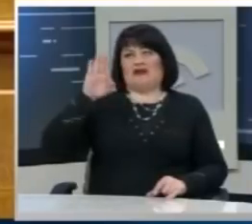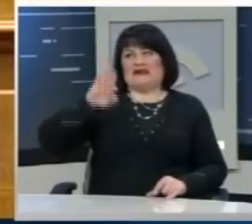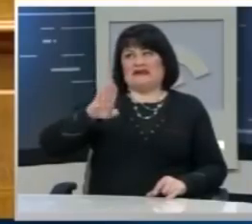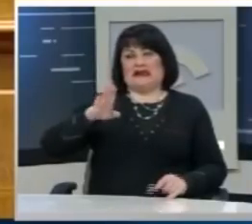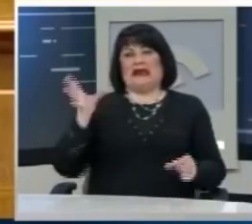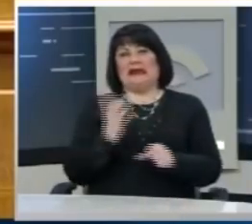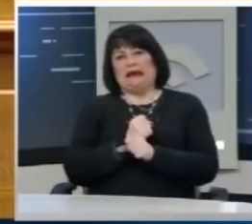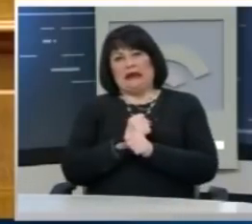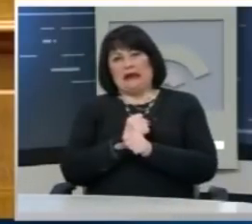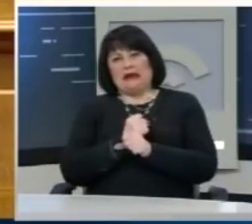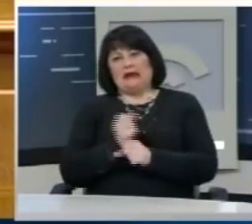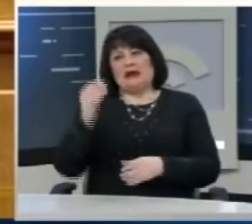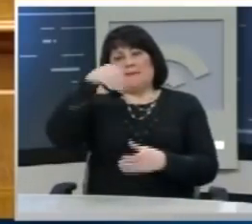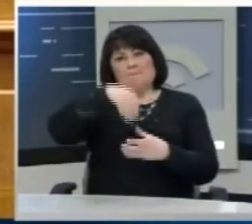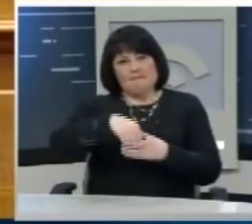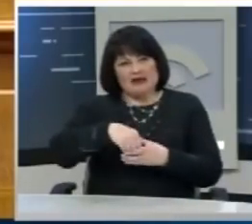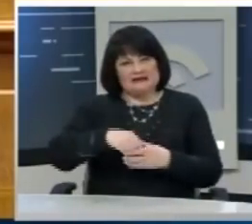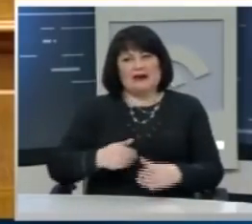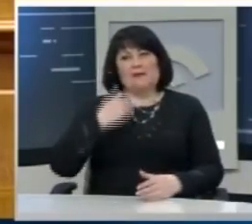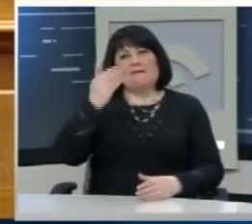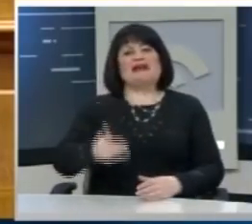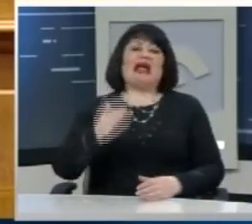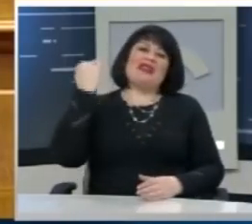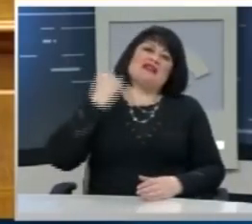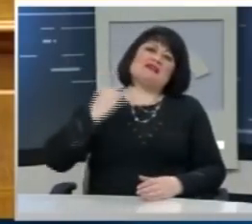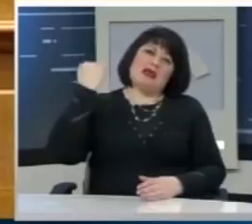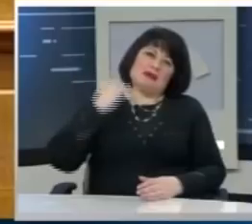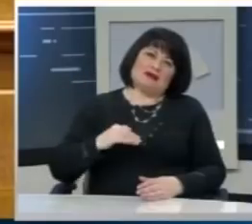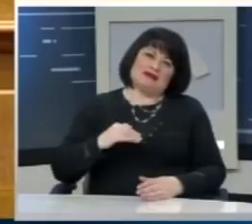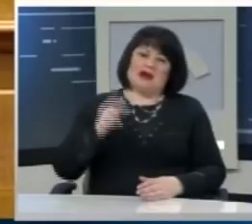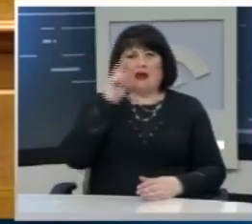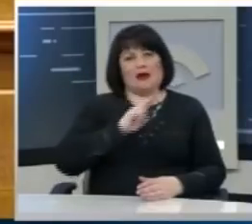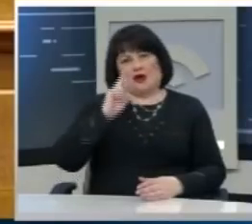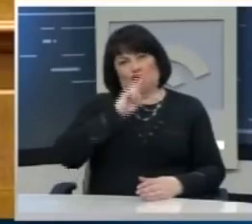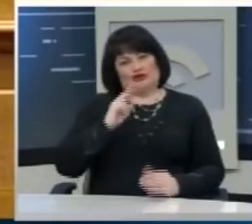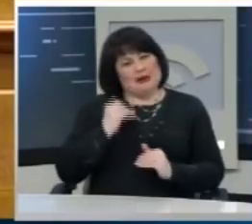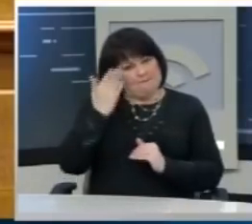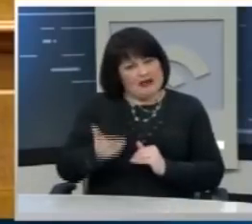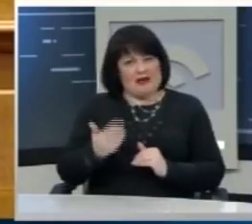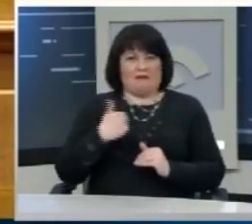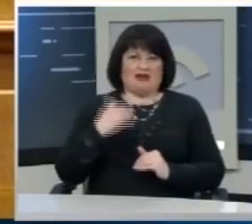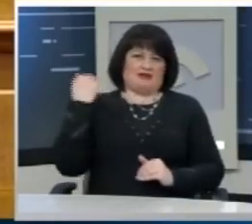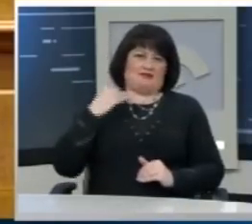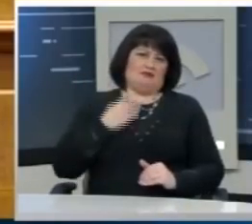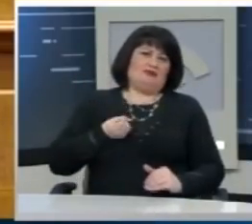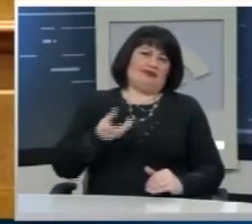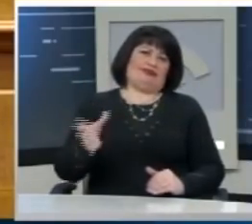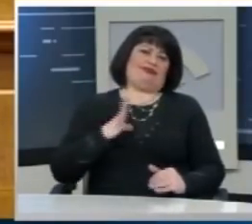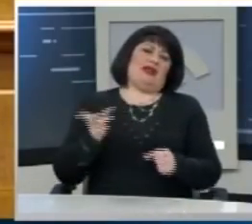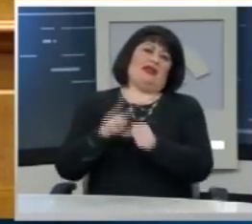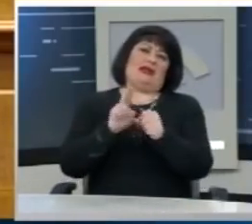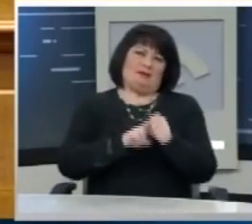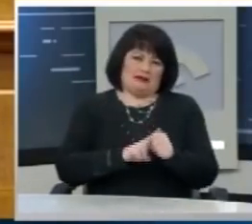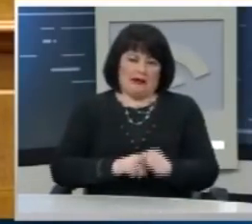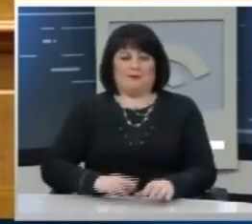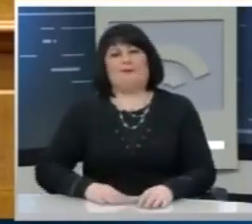νίκη καταλέγονται αμέσως μετά τις θυσίες της Σοβιετικής Ένωσης. Κι όμως αυτά